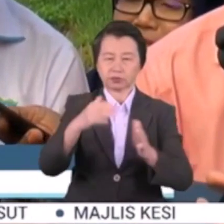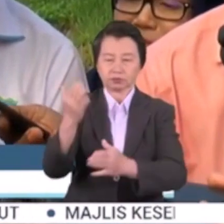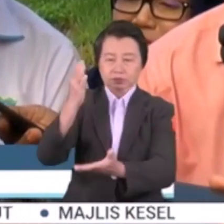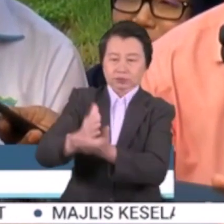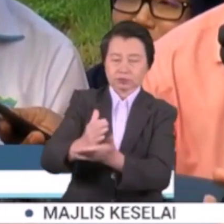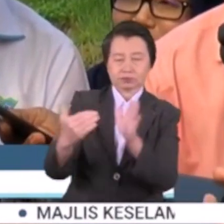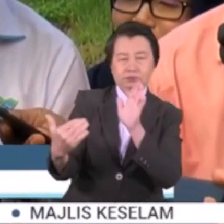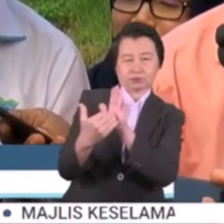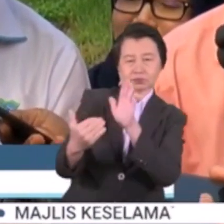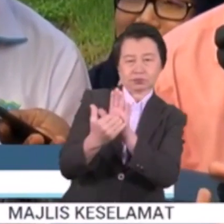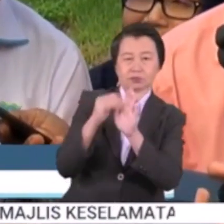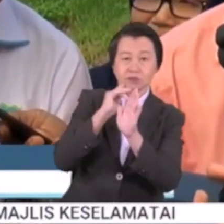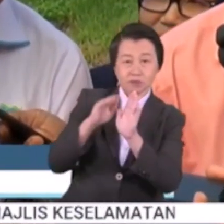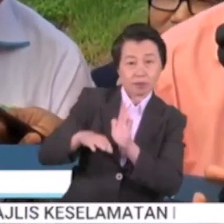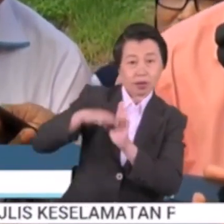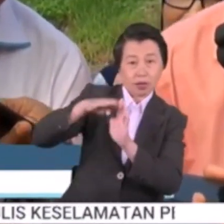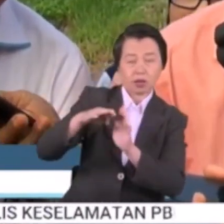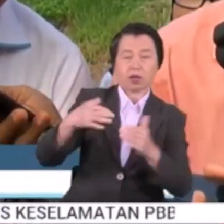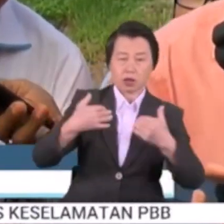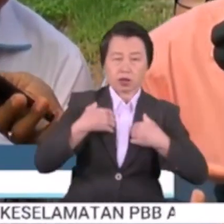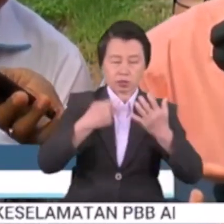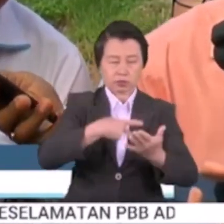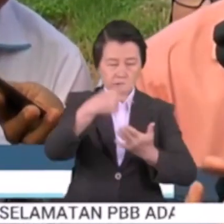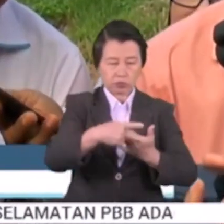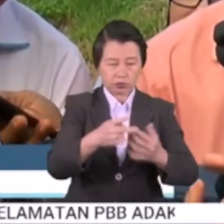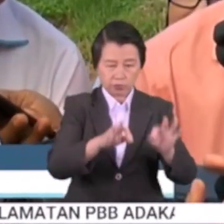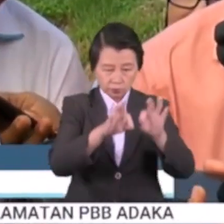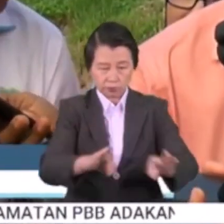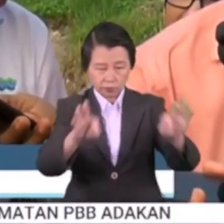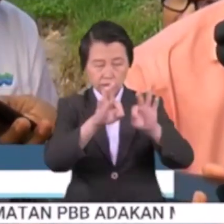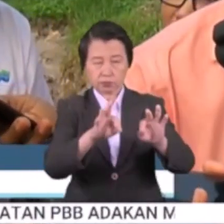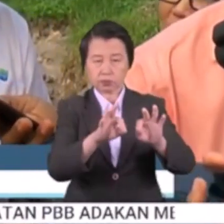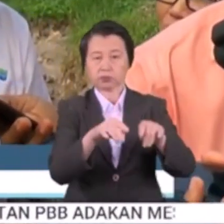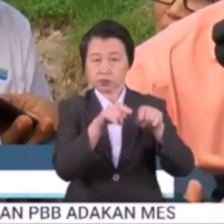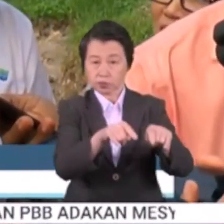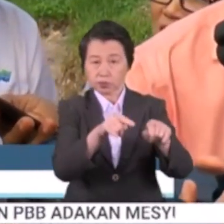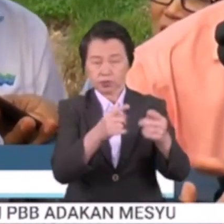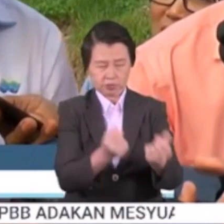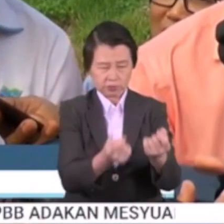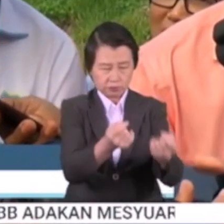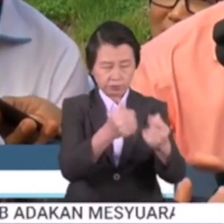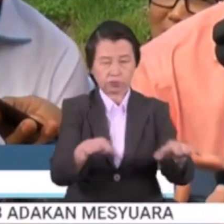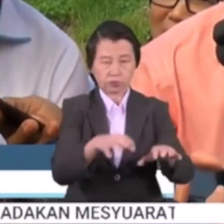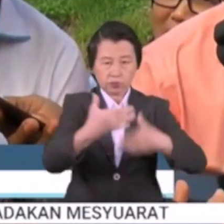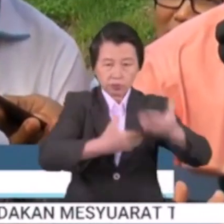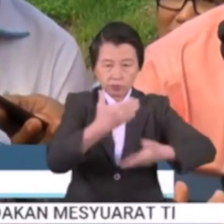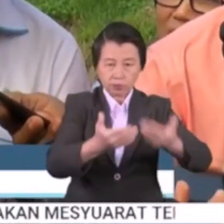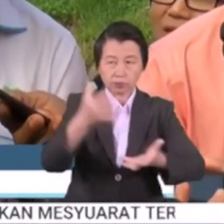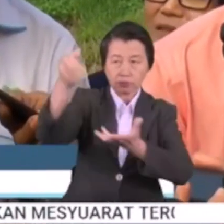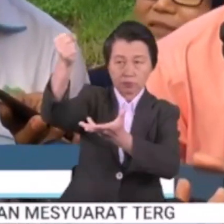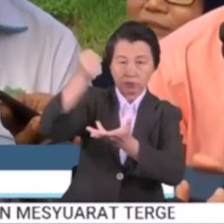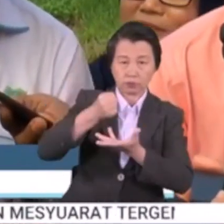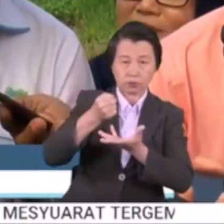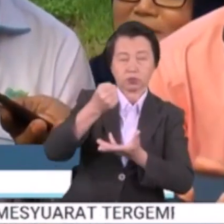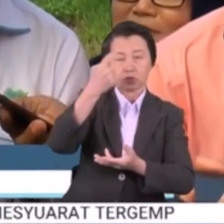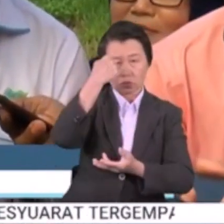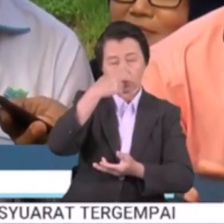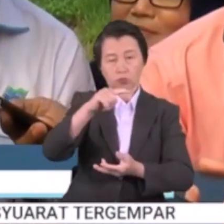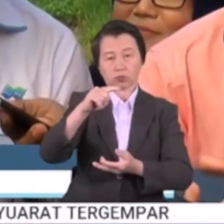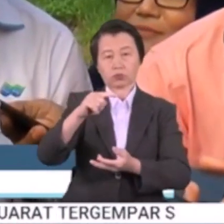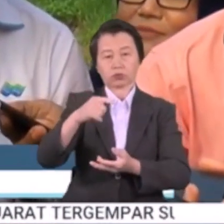dan kita juga ada projek-projek berkeutamaan tinggi yang kita percepatkan proses perolehan